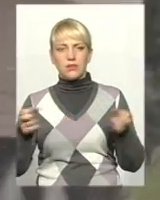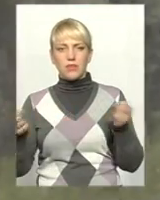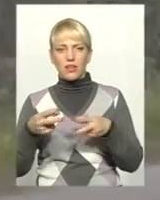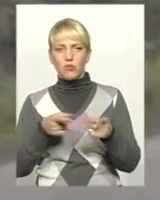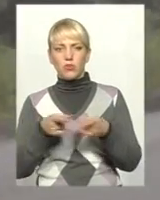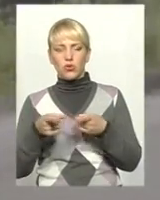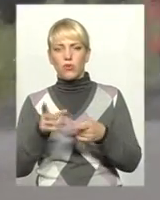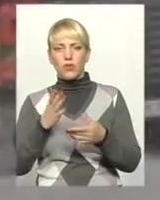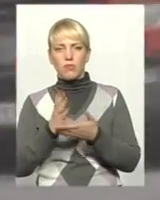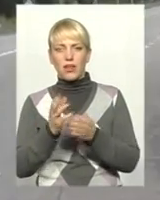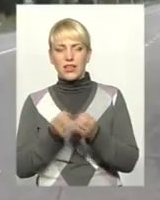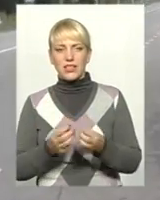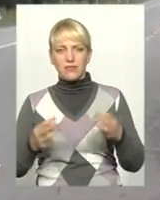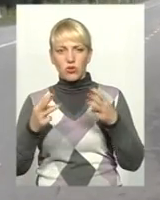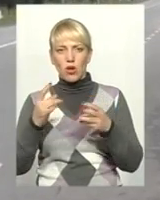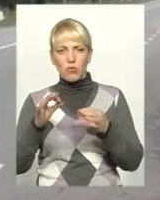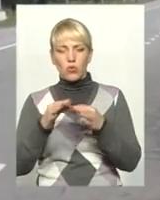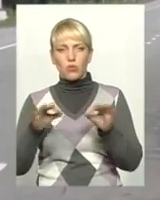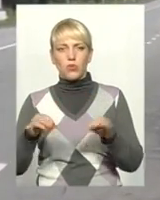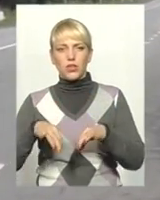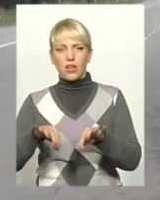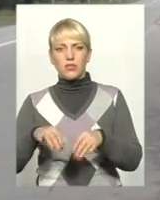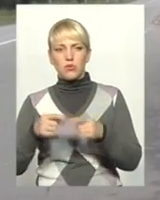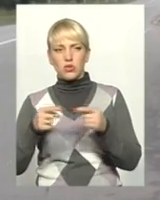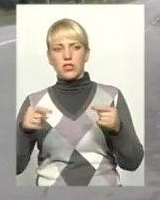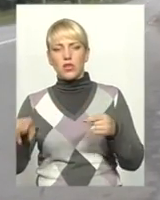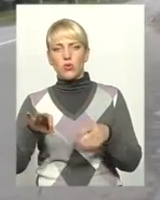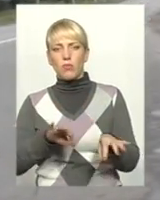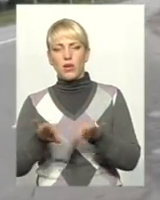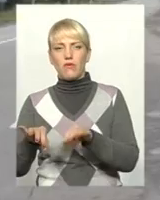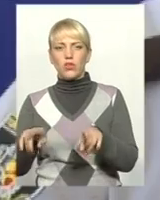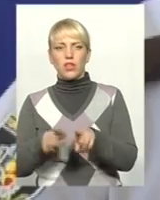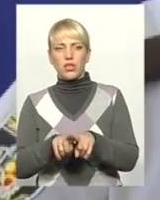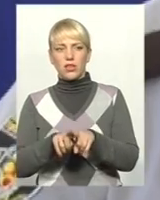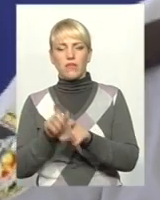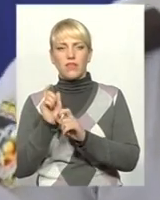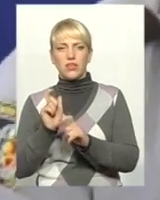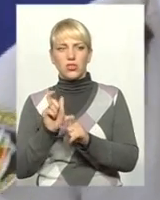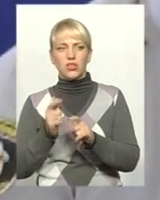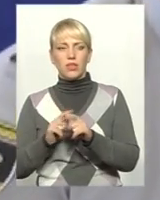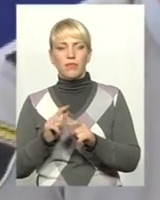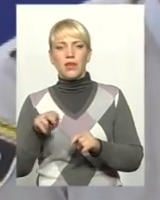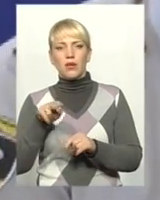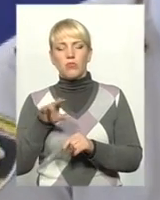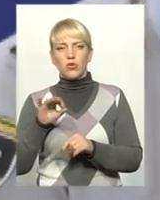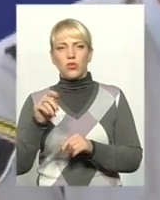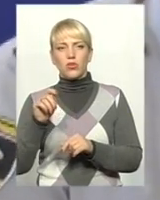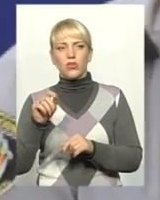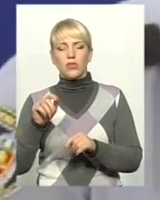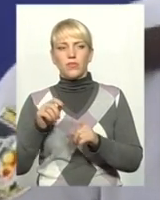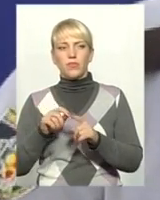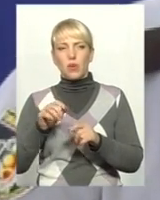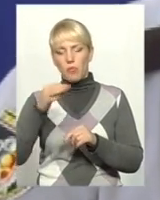підготовку і мати свідоцтво про допущення транспортного засобу до перевезення такого роду вантажів. Працівникам поліції також зупиняється